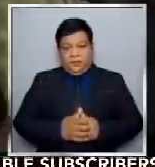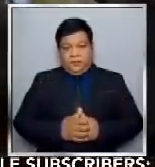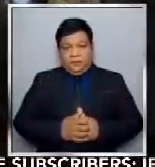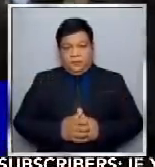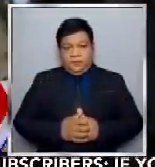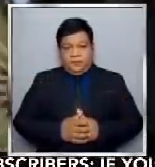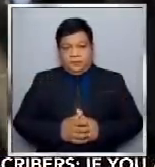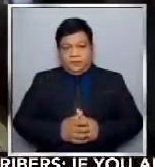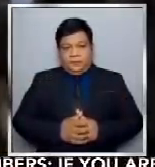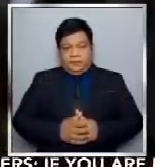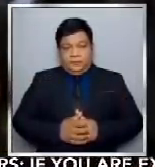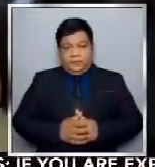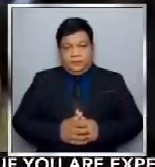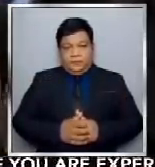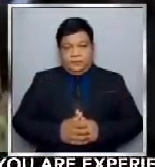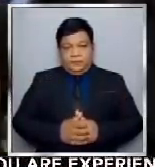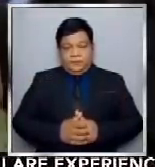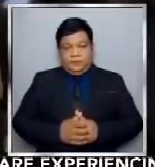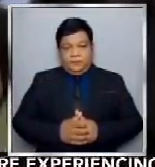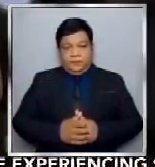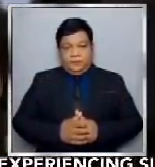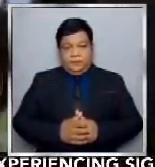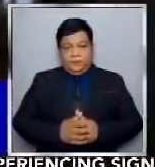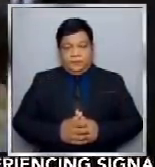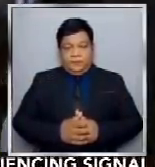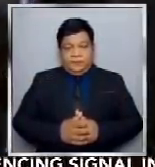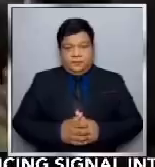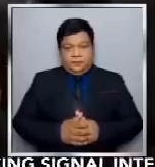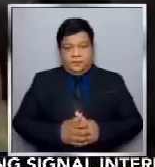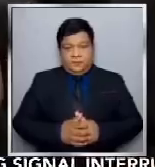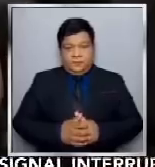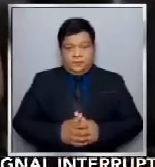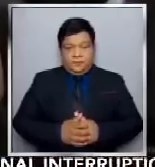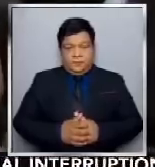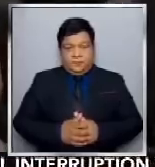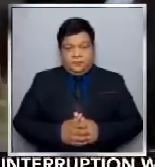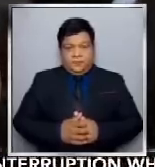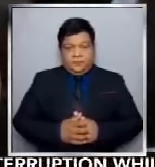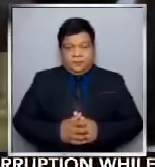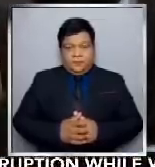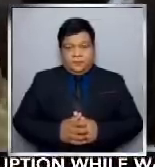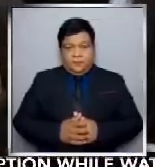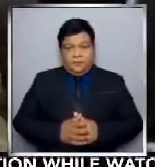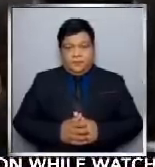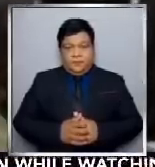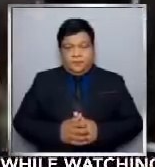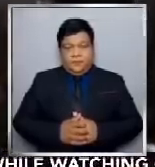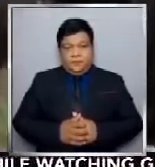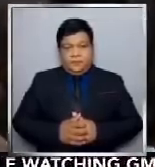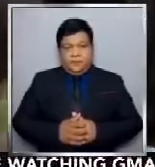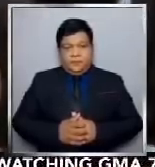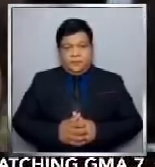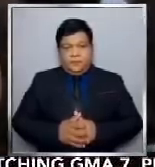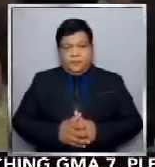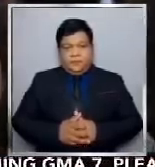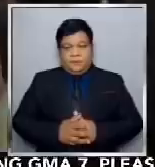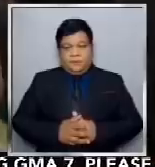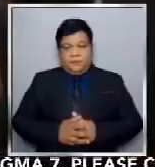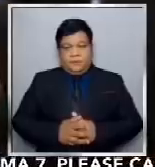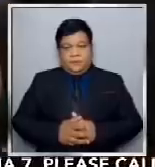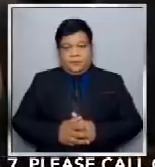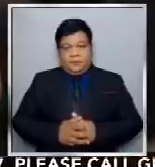Ivan Pia dito nga sa Moriones, Tondo, sa Maynila, kung saan nagsimula ang karera sa politika ni Manila Mayor Isko